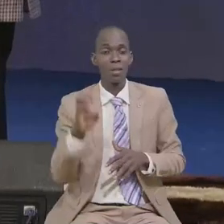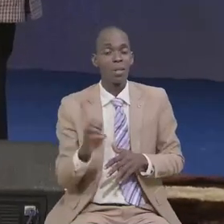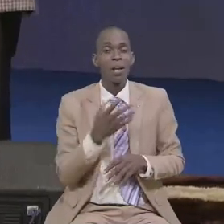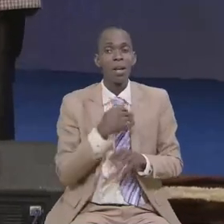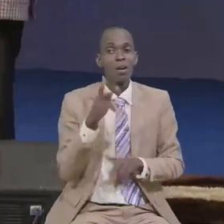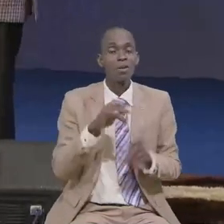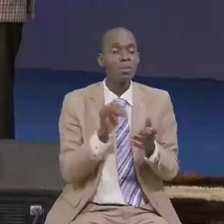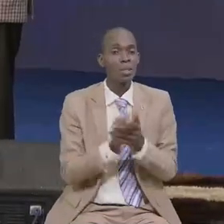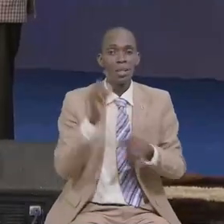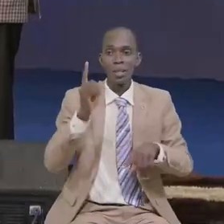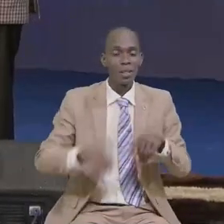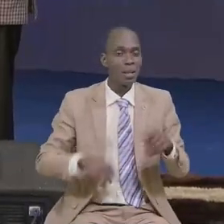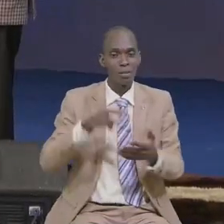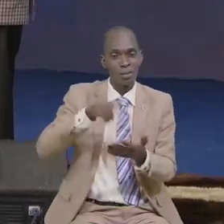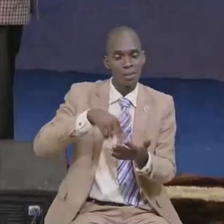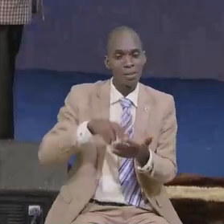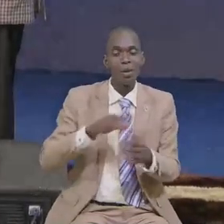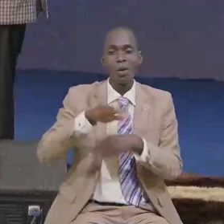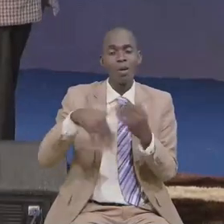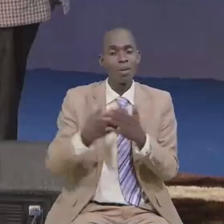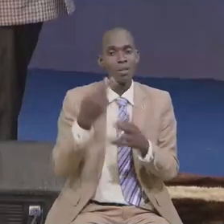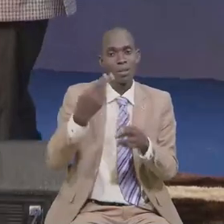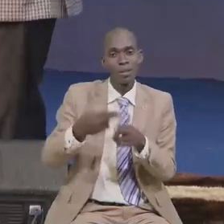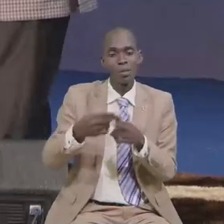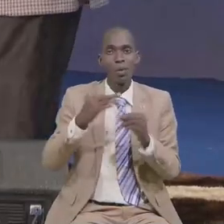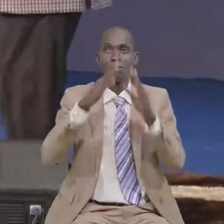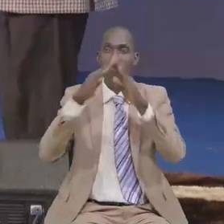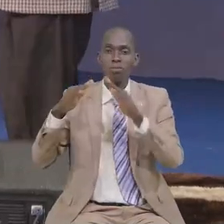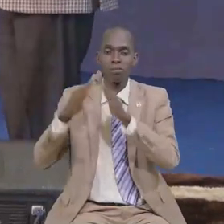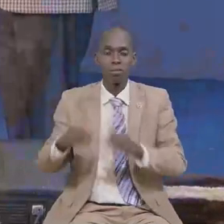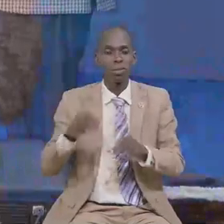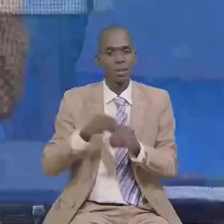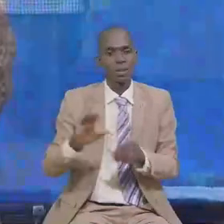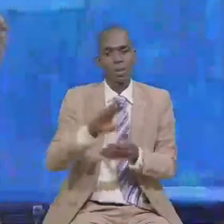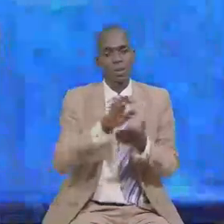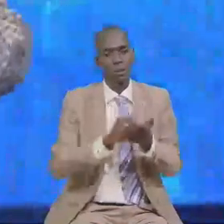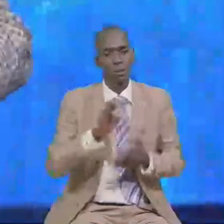Certains ne pouvaient pas lire le nom des villes sur la carte.